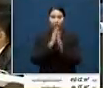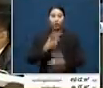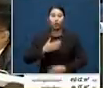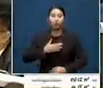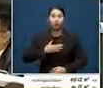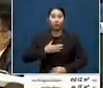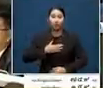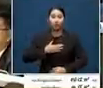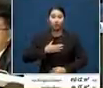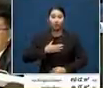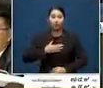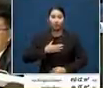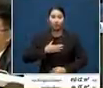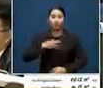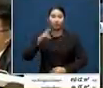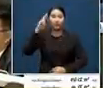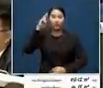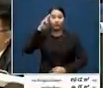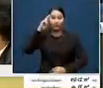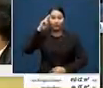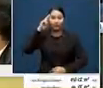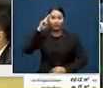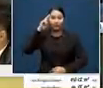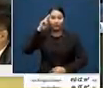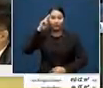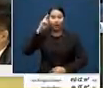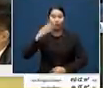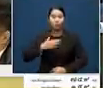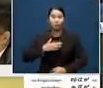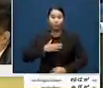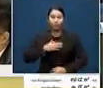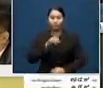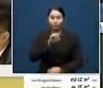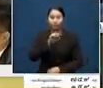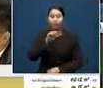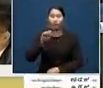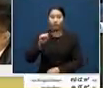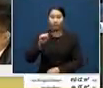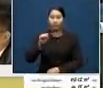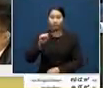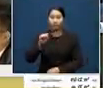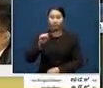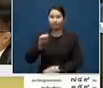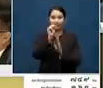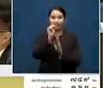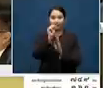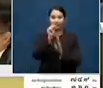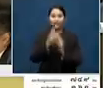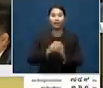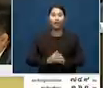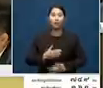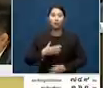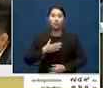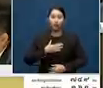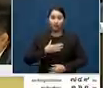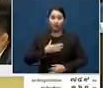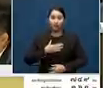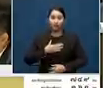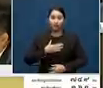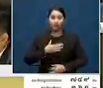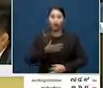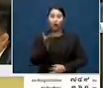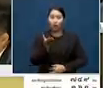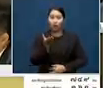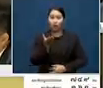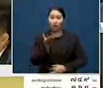เดิมที่ลูกค้าปฏิเสธแล้วไม่เอาแล้วอ่ะคุณยังจะมาขายเขาอีกหน้าตาแบบเดิมเลยสรรพคุณแบบเดิมเลยใช่